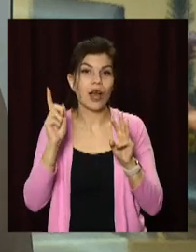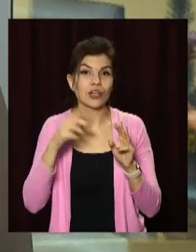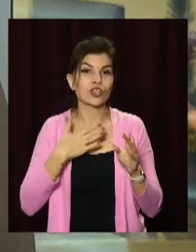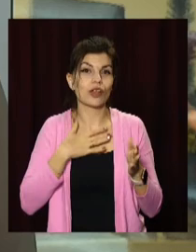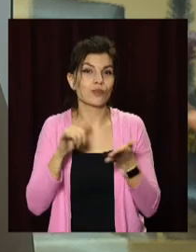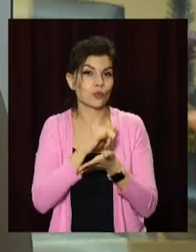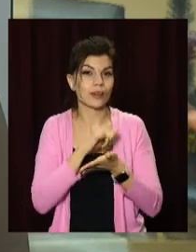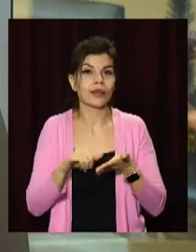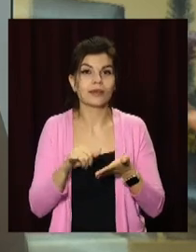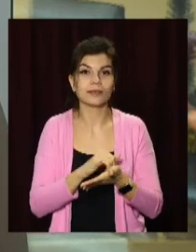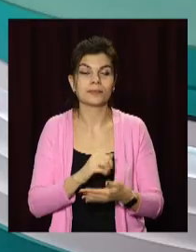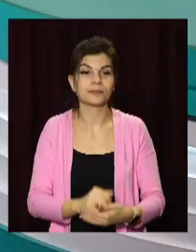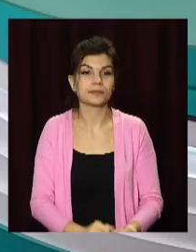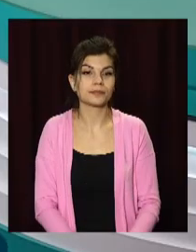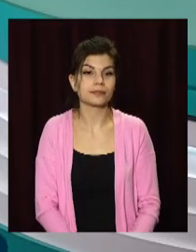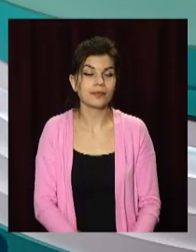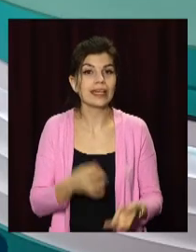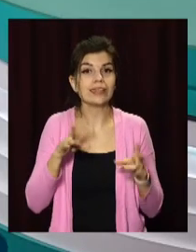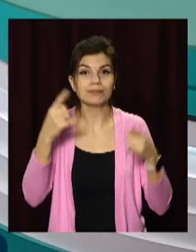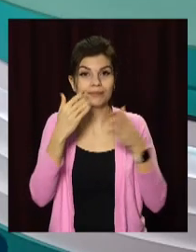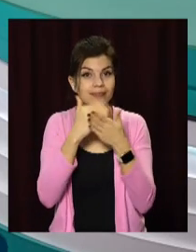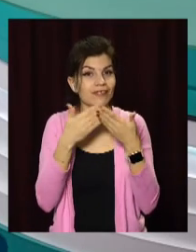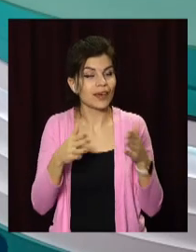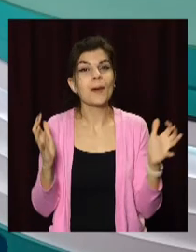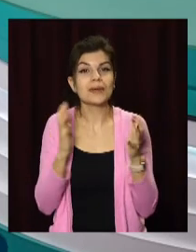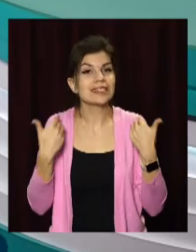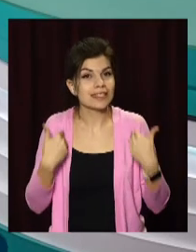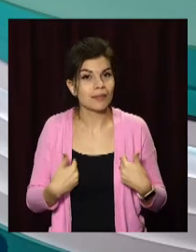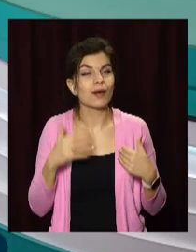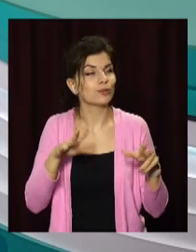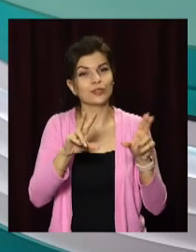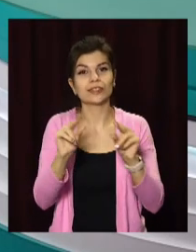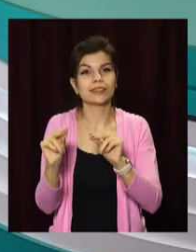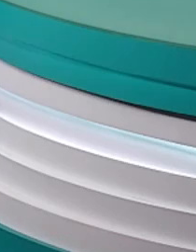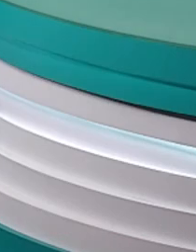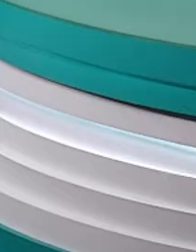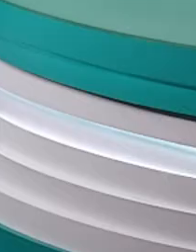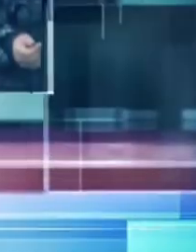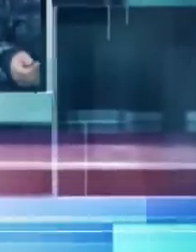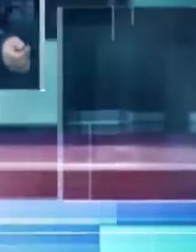нашому YouTube-каналі. Залишайтесь з відкритим, бережіть себе і хай щастить!